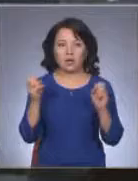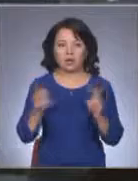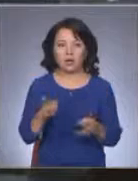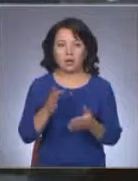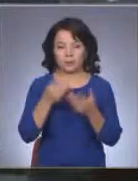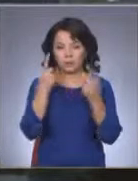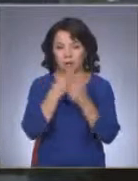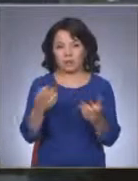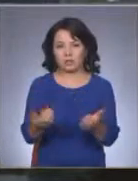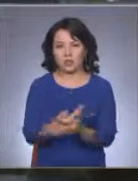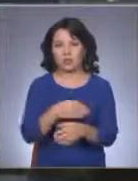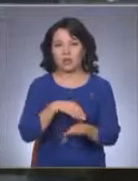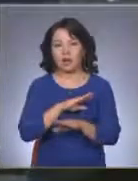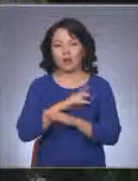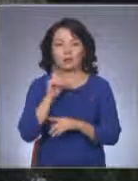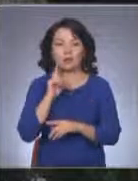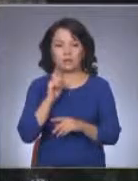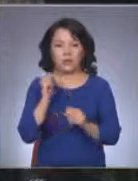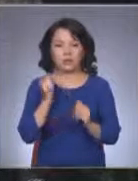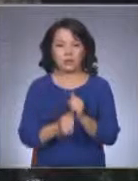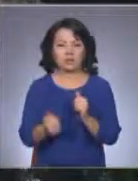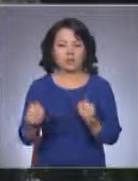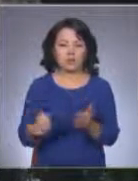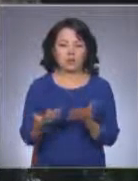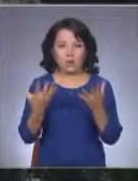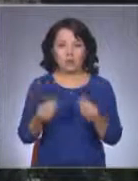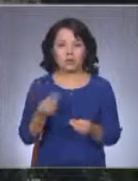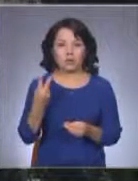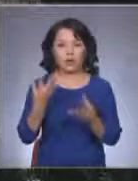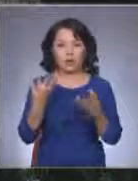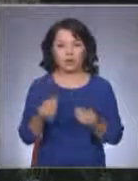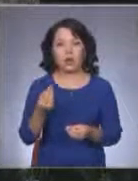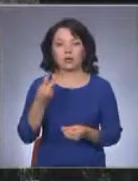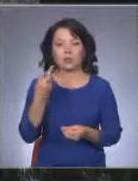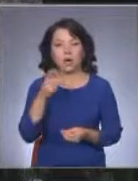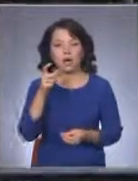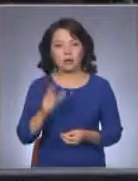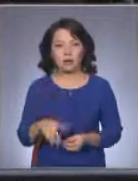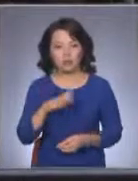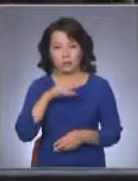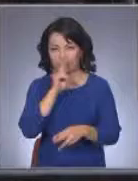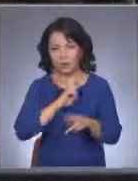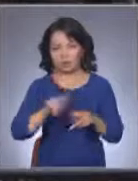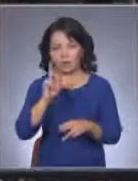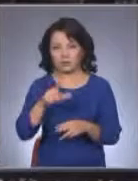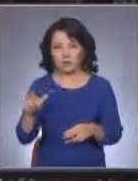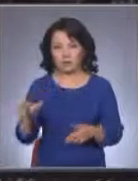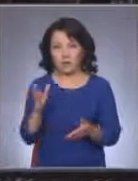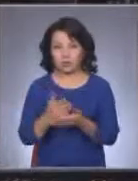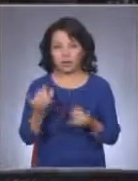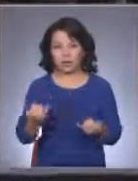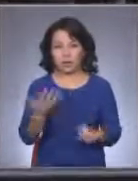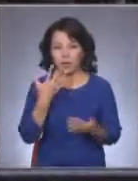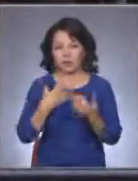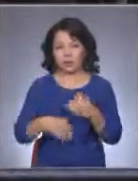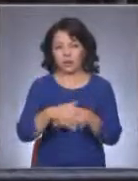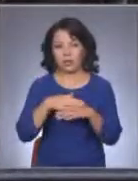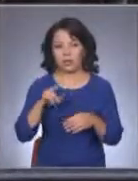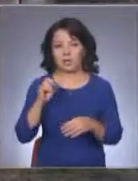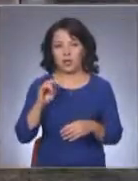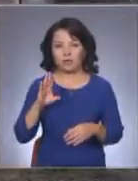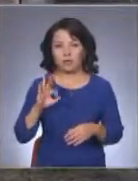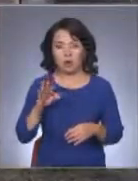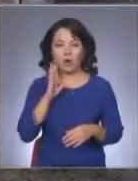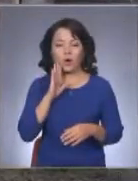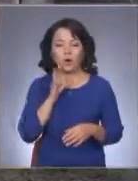қалды. Қаза болғандар жайлы ақпарат күнде жаңарады. Соңғы 2 күнде 2 адам із-түзсіз жоғалып кетіпті. Мәселен, ернеуінен асқан